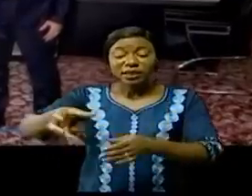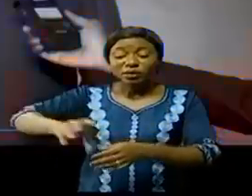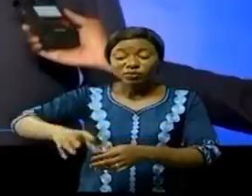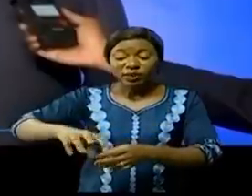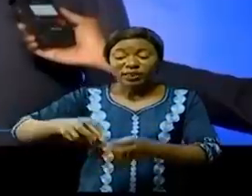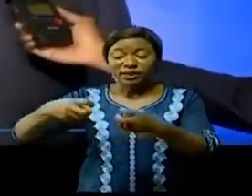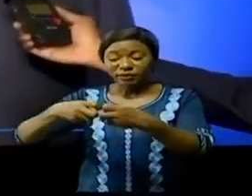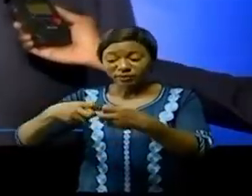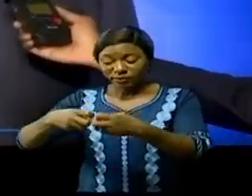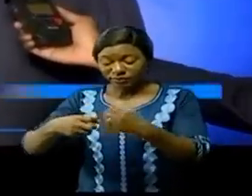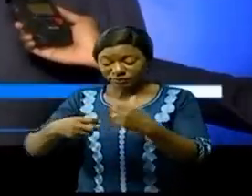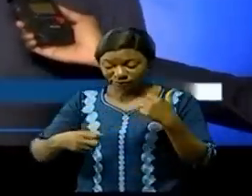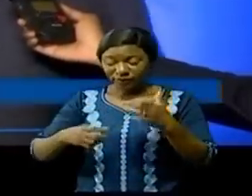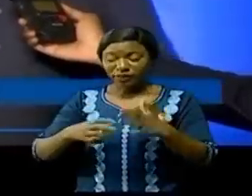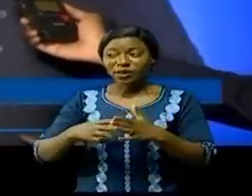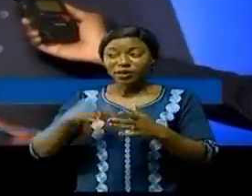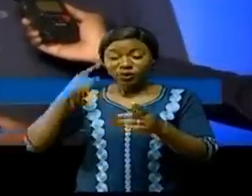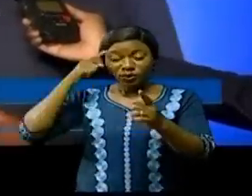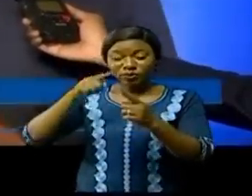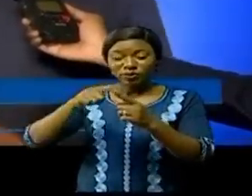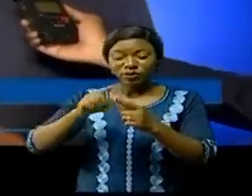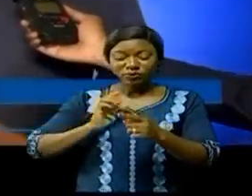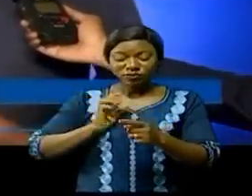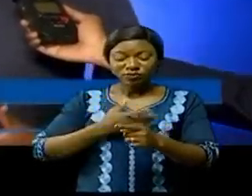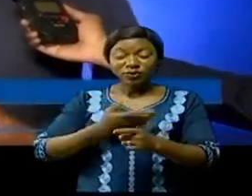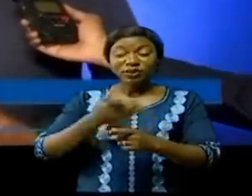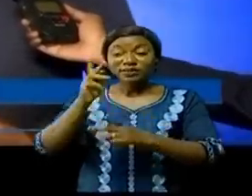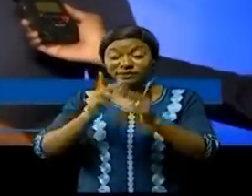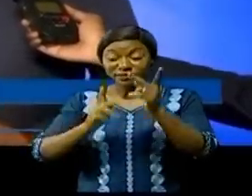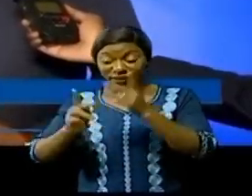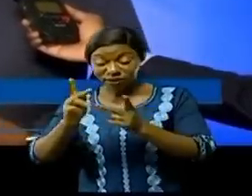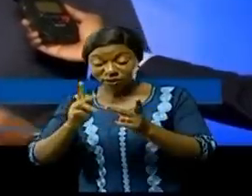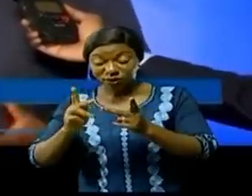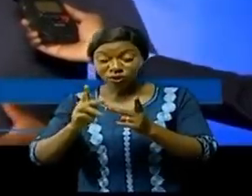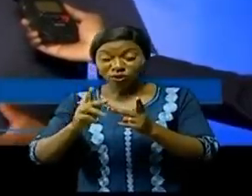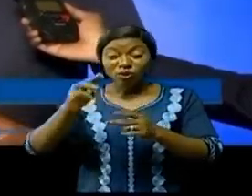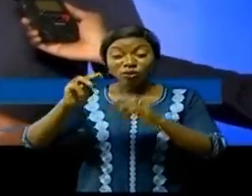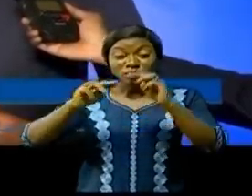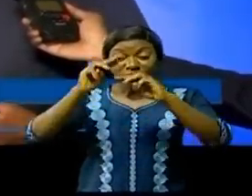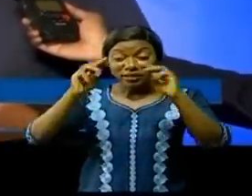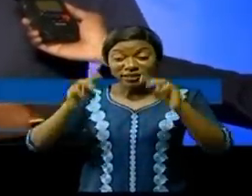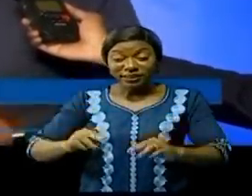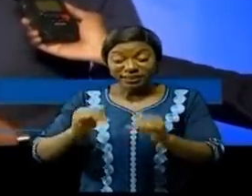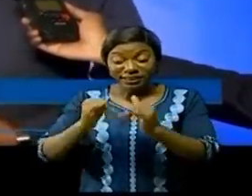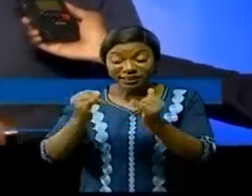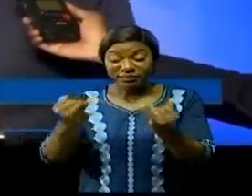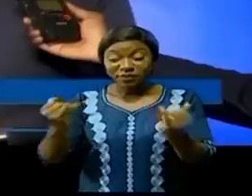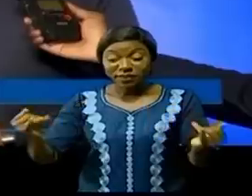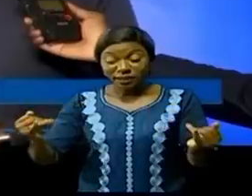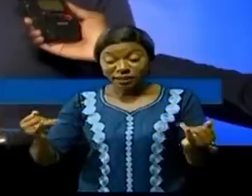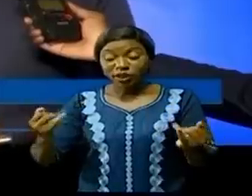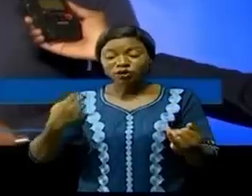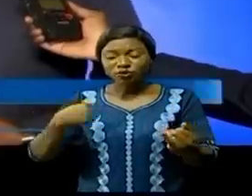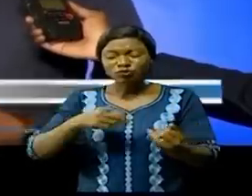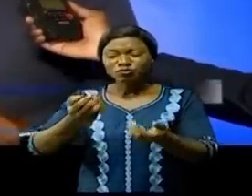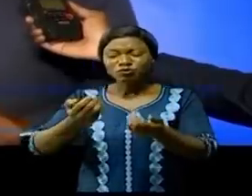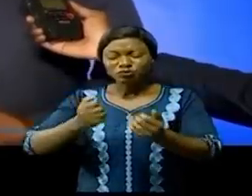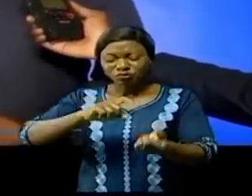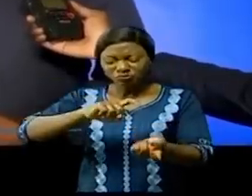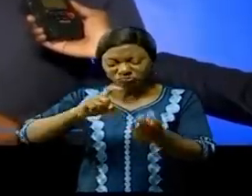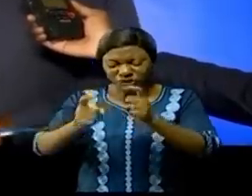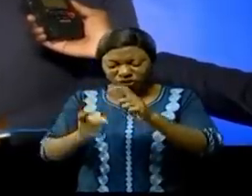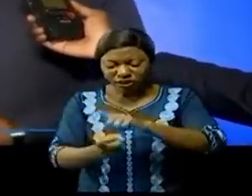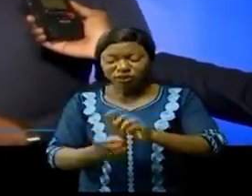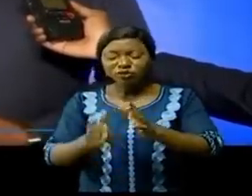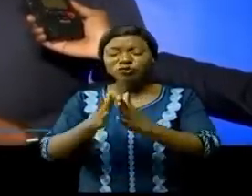eaux. L'objet de notre visite aujourd'hui au ministère du numérique, c'était tout simplement de présenter les solutions de transition numérique que nous